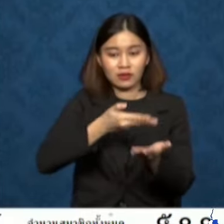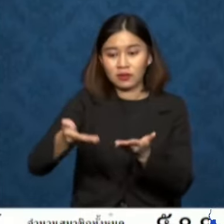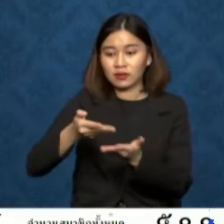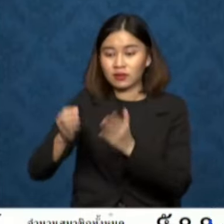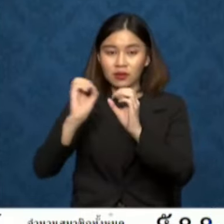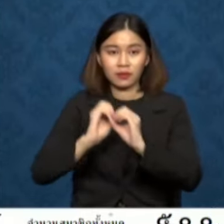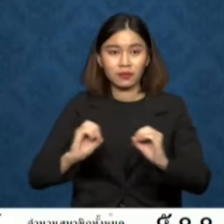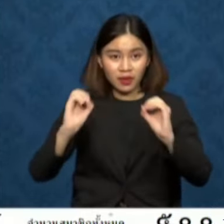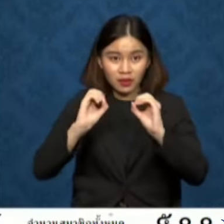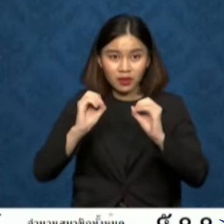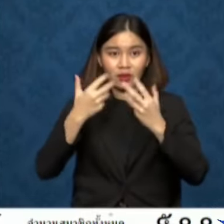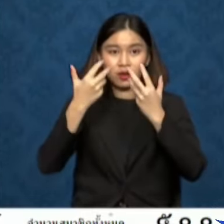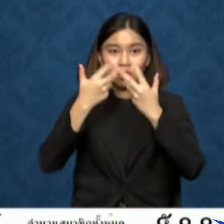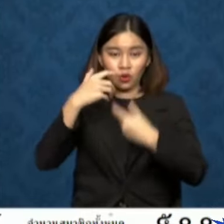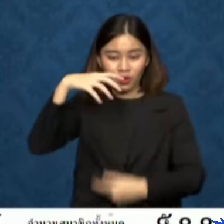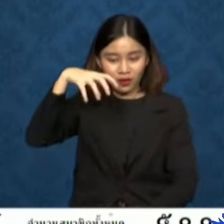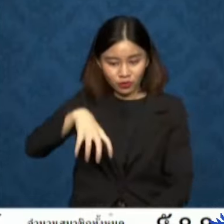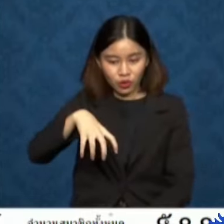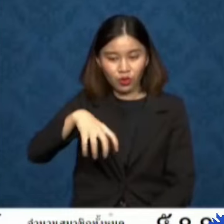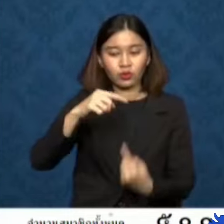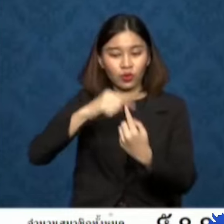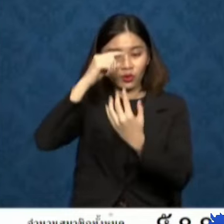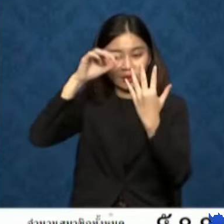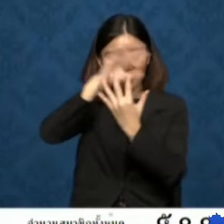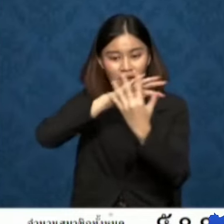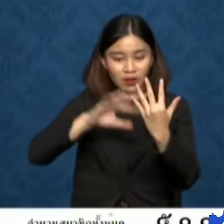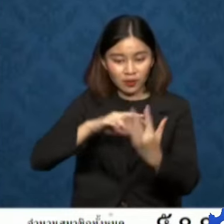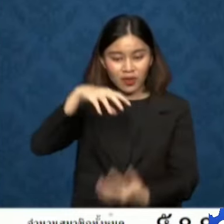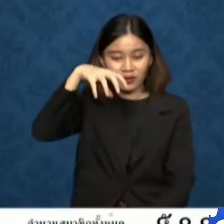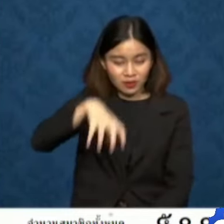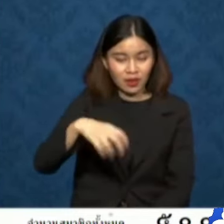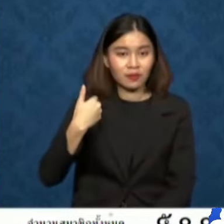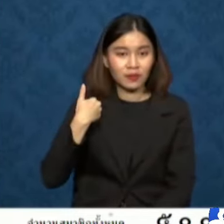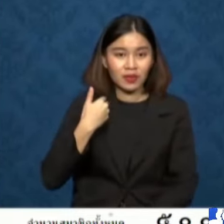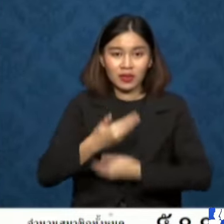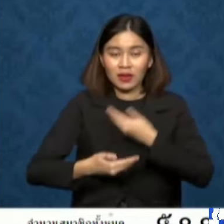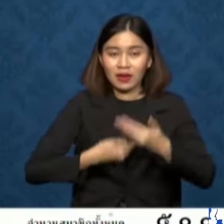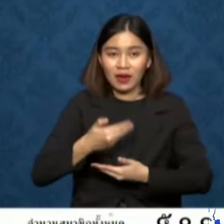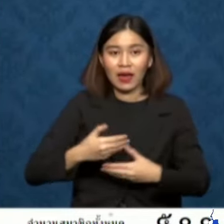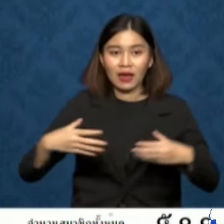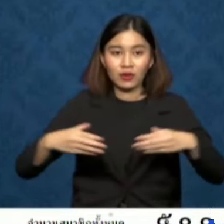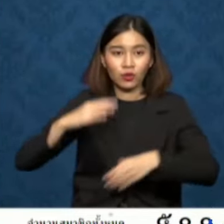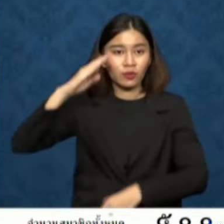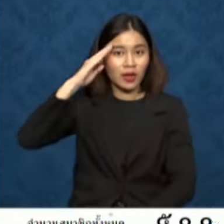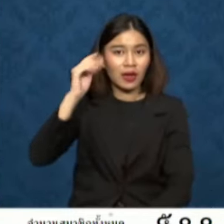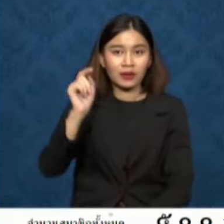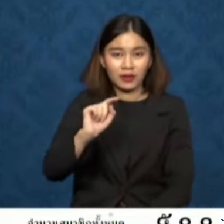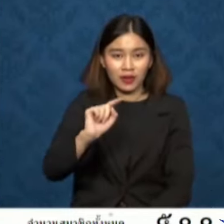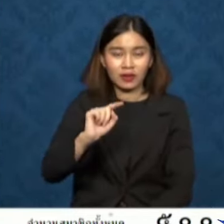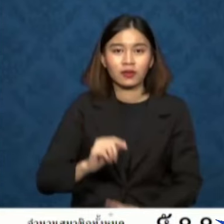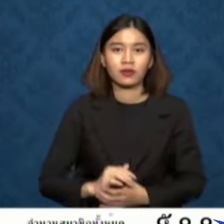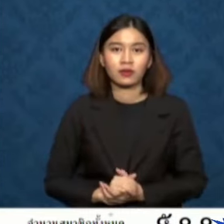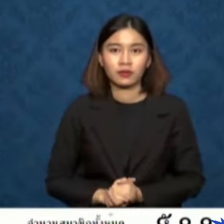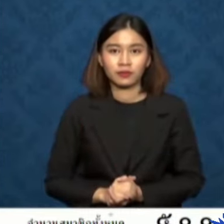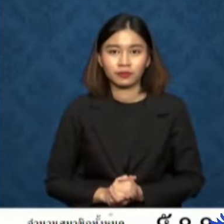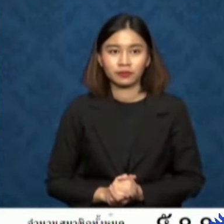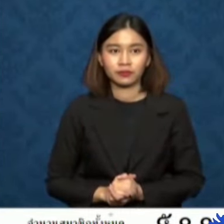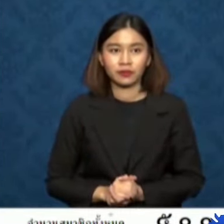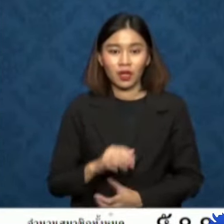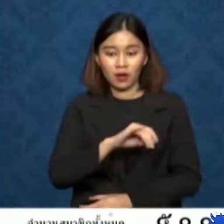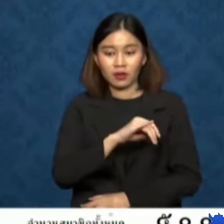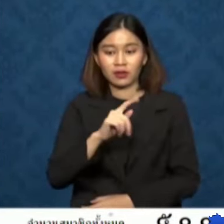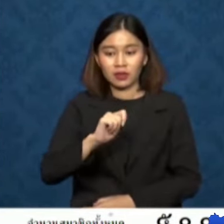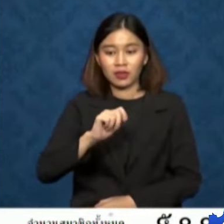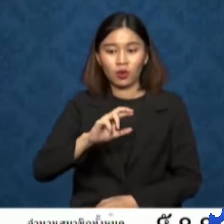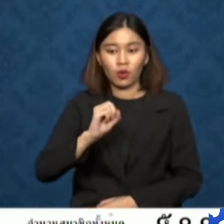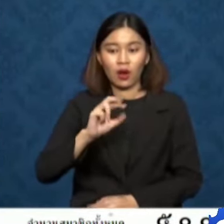เขาเนี่ยแล้วโรงงานเขาก็ตั้งอยู่ในประเทศไทยเนี่ยเขาจะขายให้กับกองทัพได้ยังไงฮะและบางท